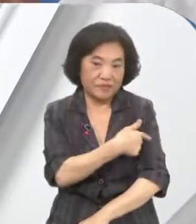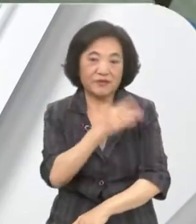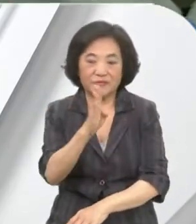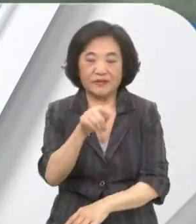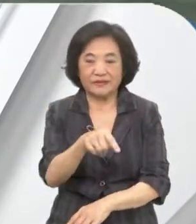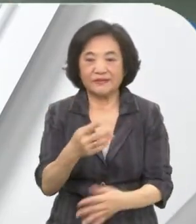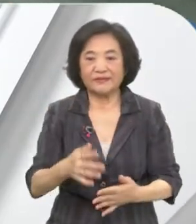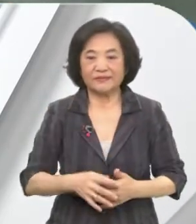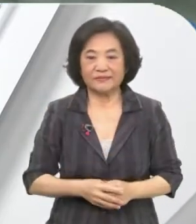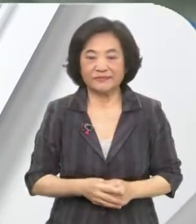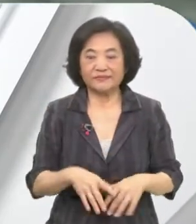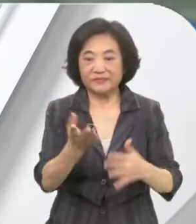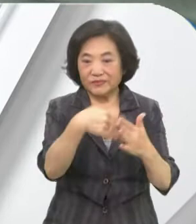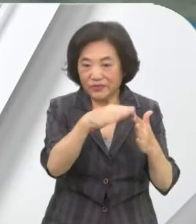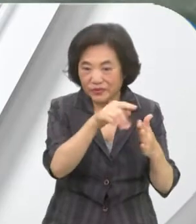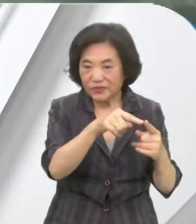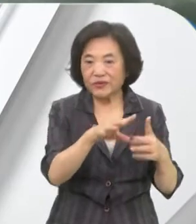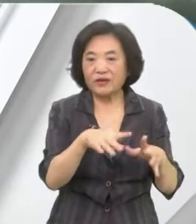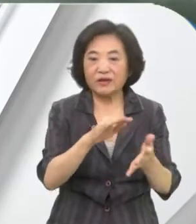BNT